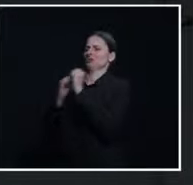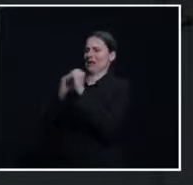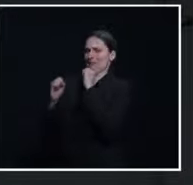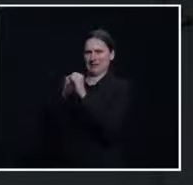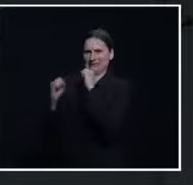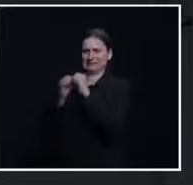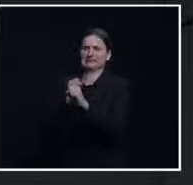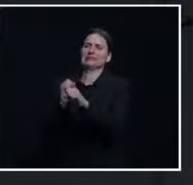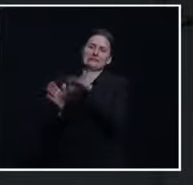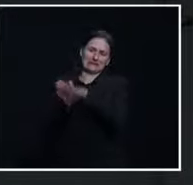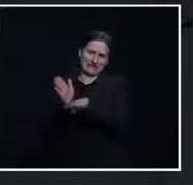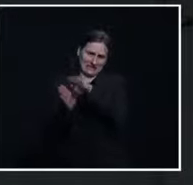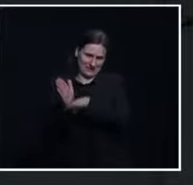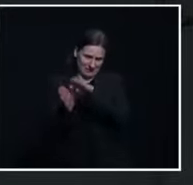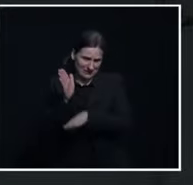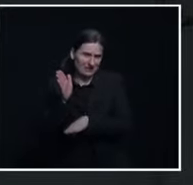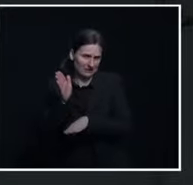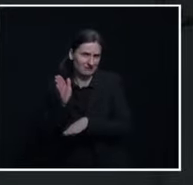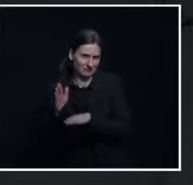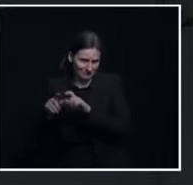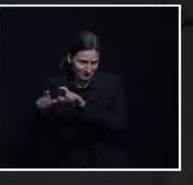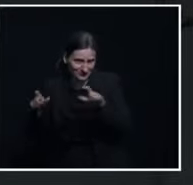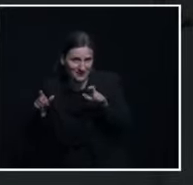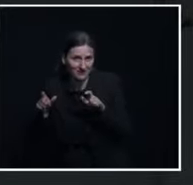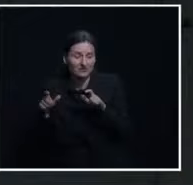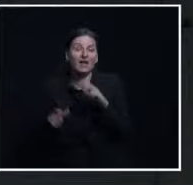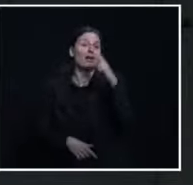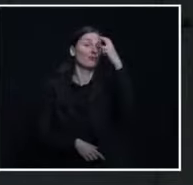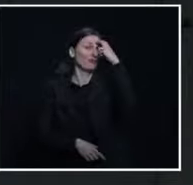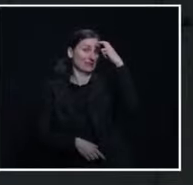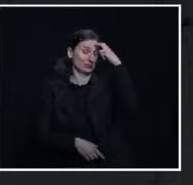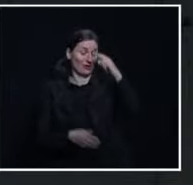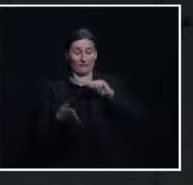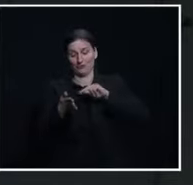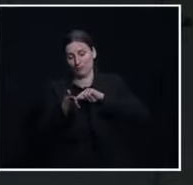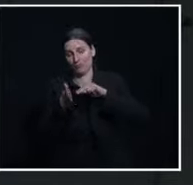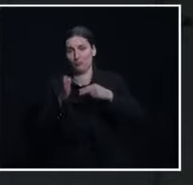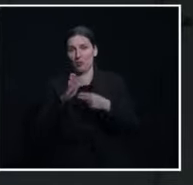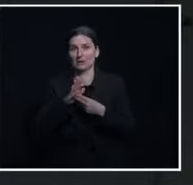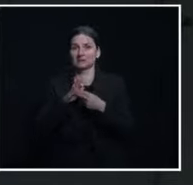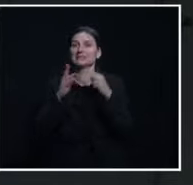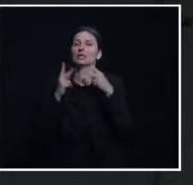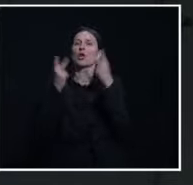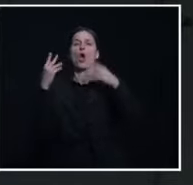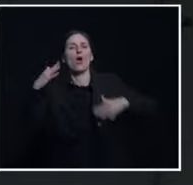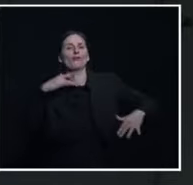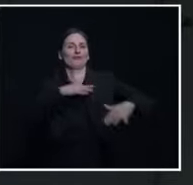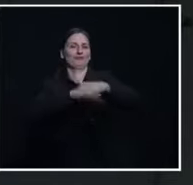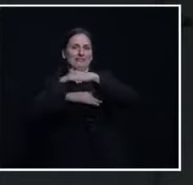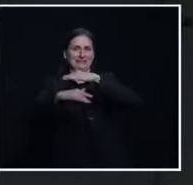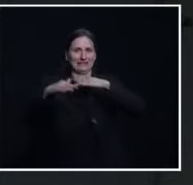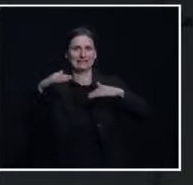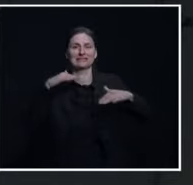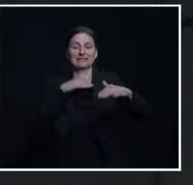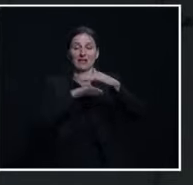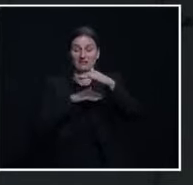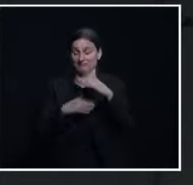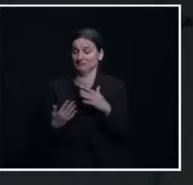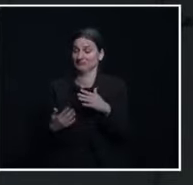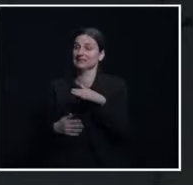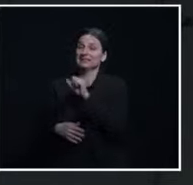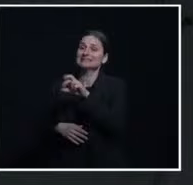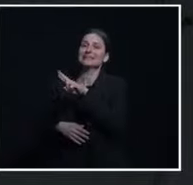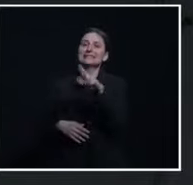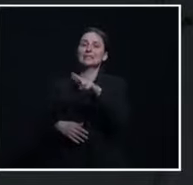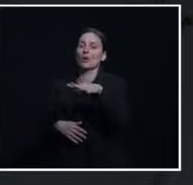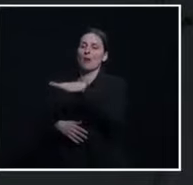kriminalisierten Angehörige der Minderheit in Wissenschaft, Politik und Öffentlichkeit wurde der Völkermord an Sinti